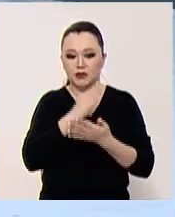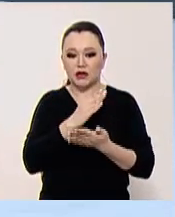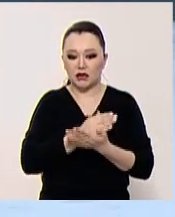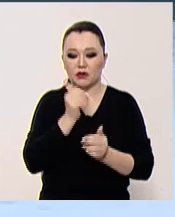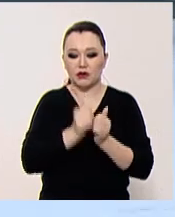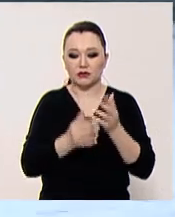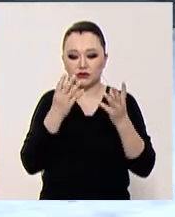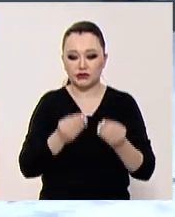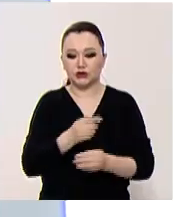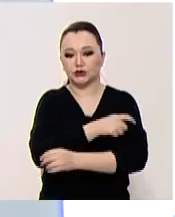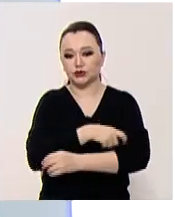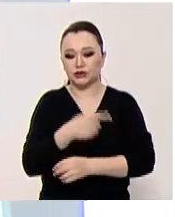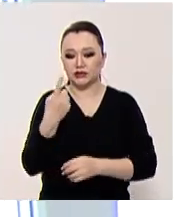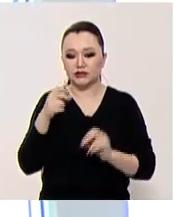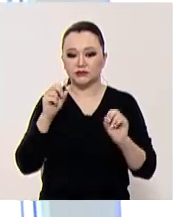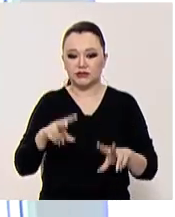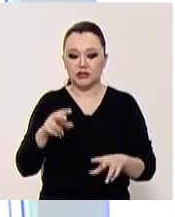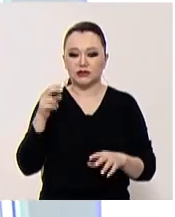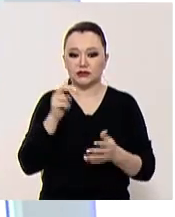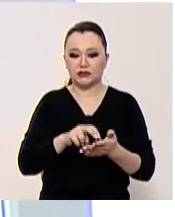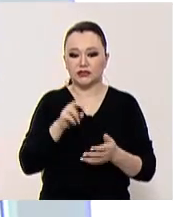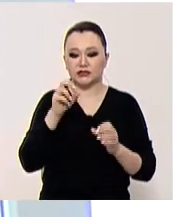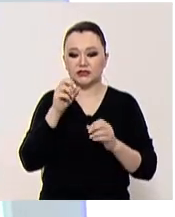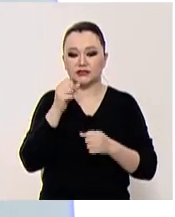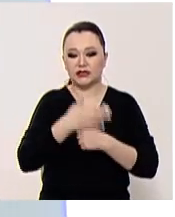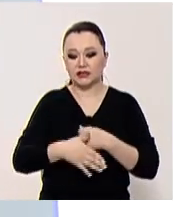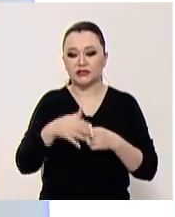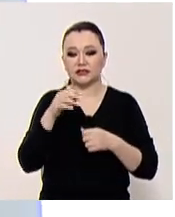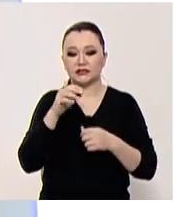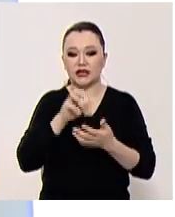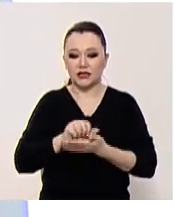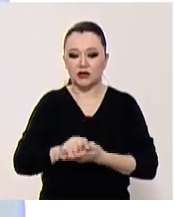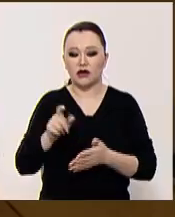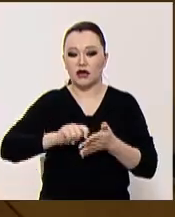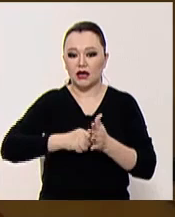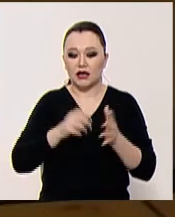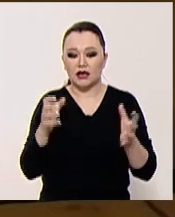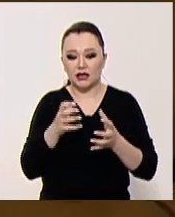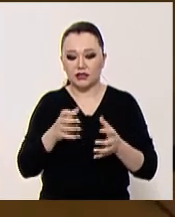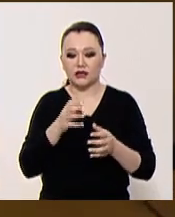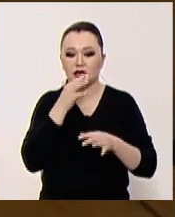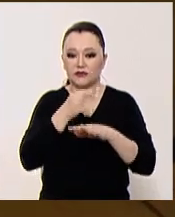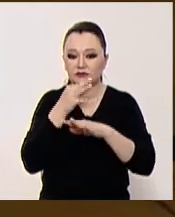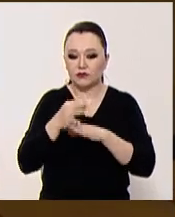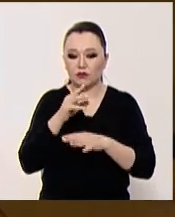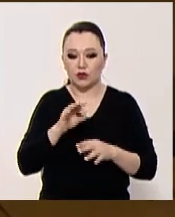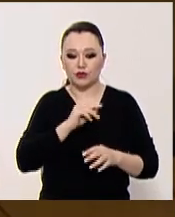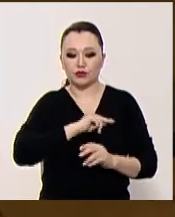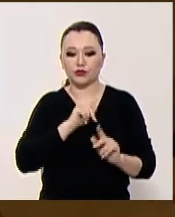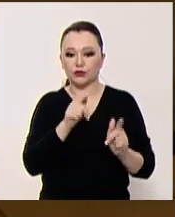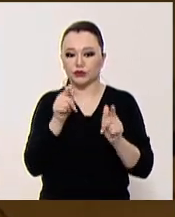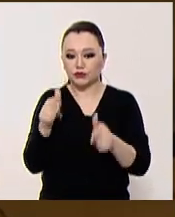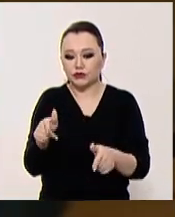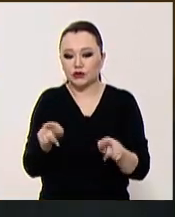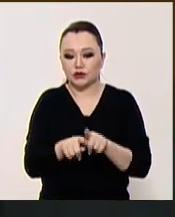Каждый день здесь дежурит один из специалистов центра занятости. Он же хранит ключи и консультирует по трудоустройству.